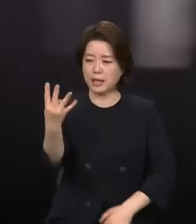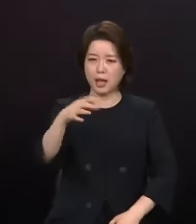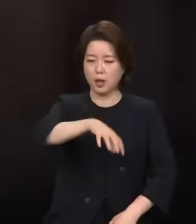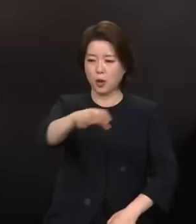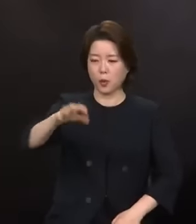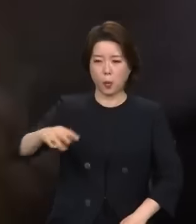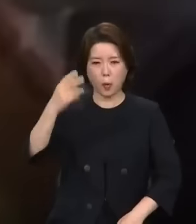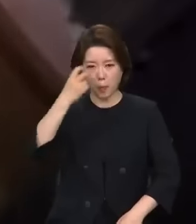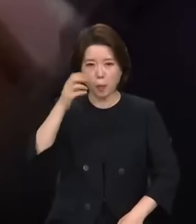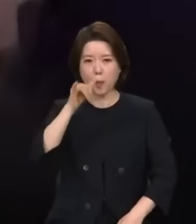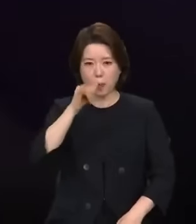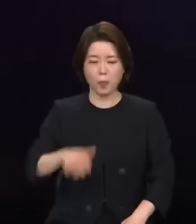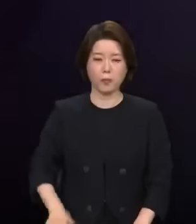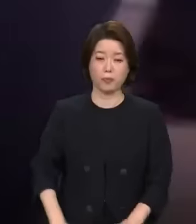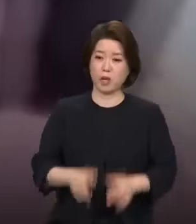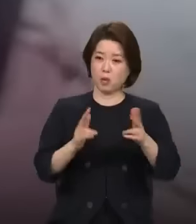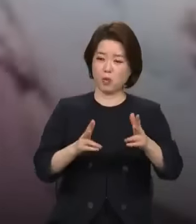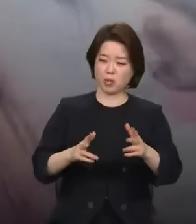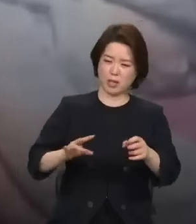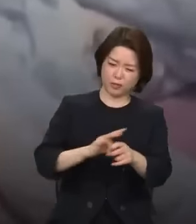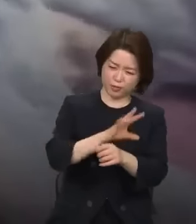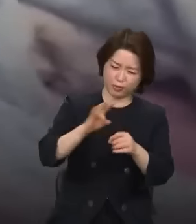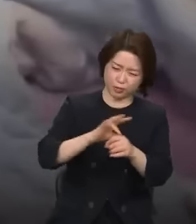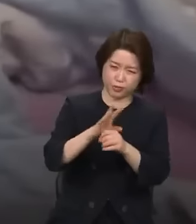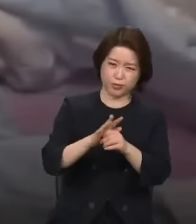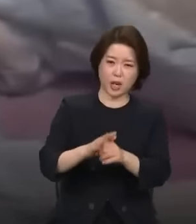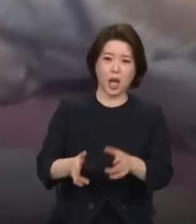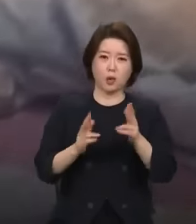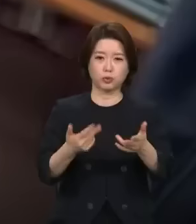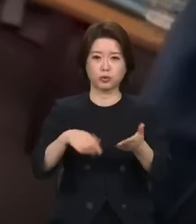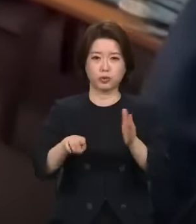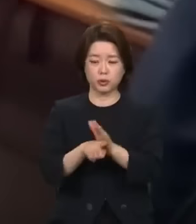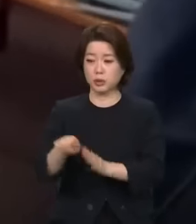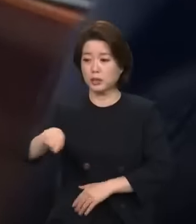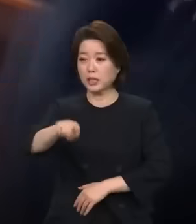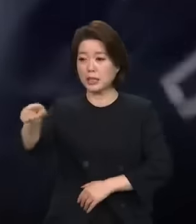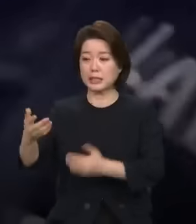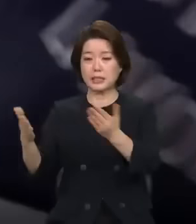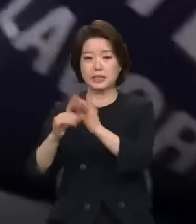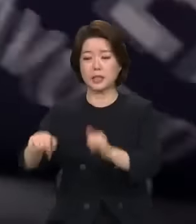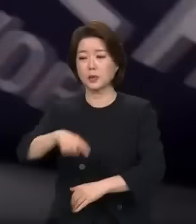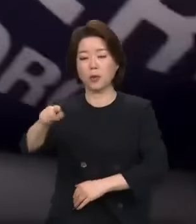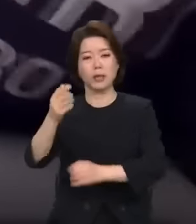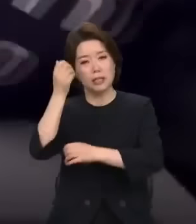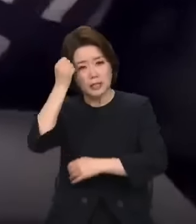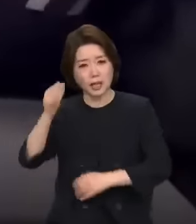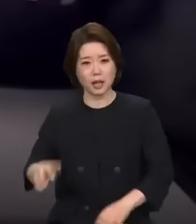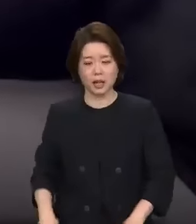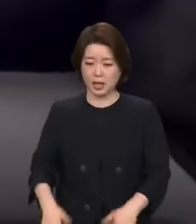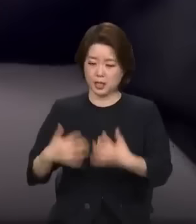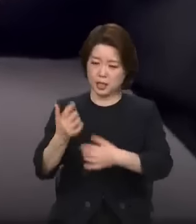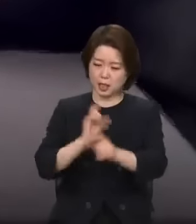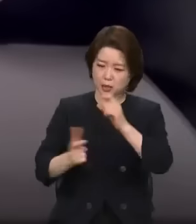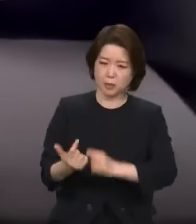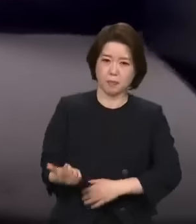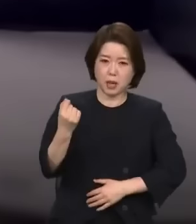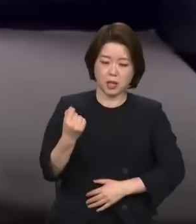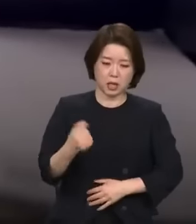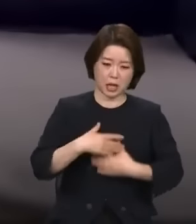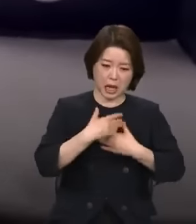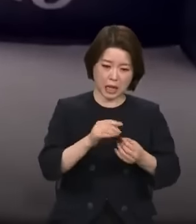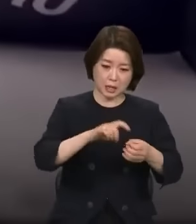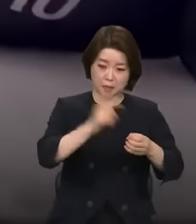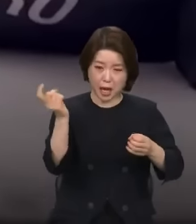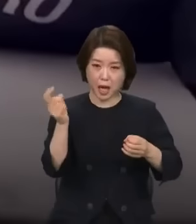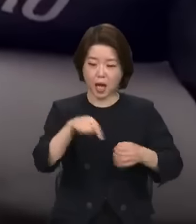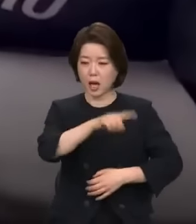공장이 24시간 휴일에도 돌아갈 수 있도록 노동자들을 작업장에서 재우거나 기계가 보다 빨리 작동할 수 있게 안전장치를 제거한